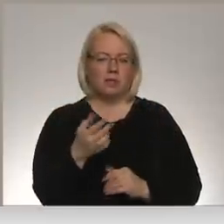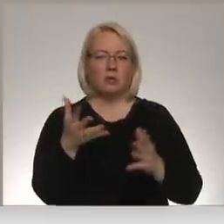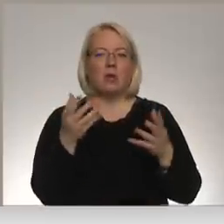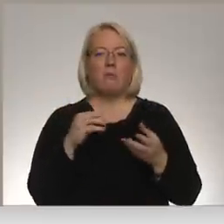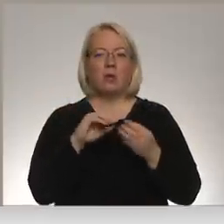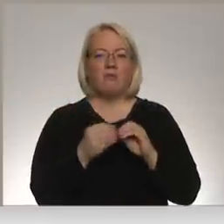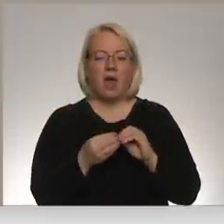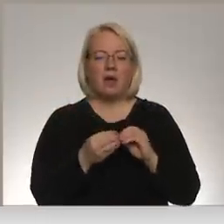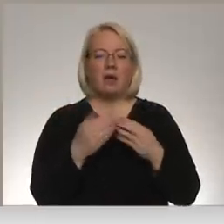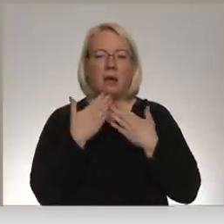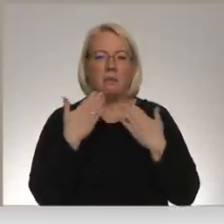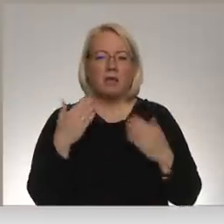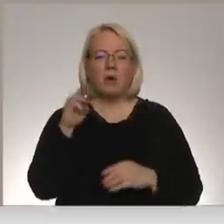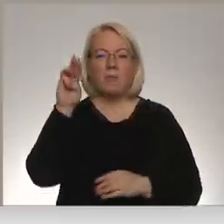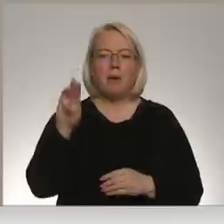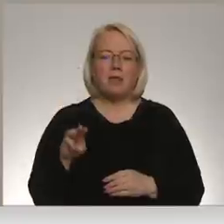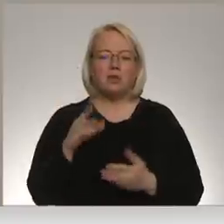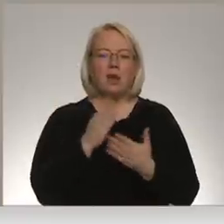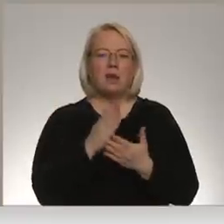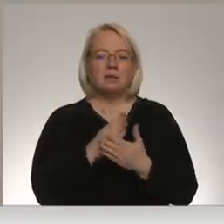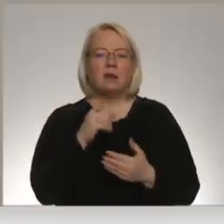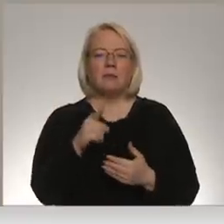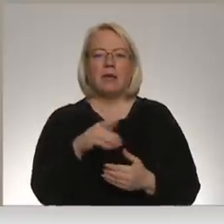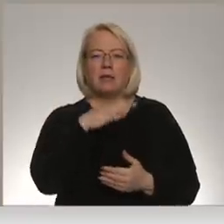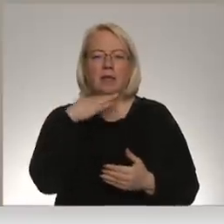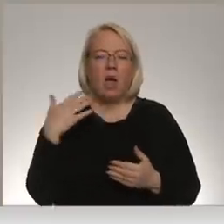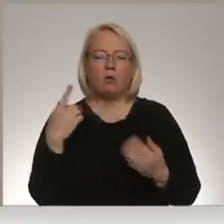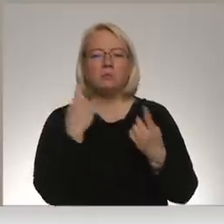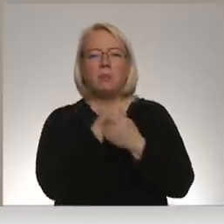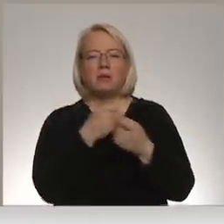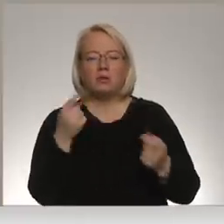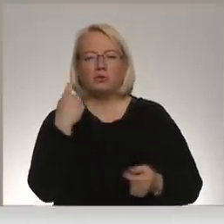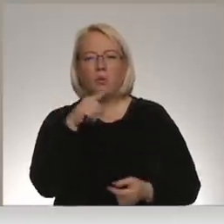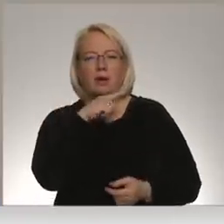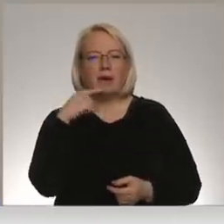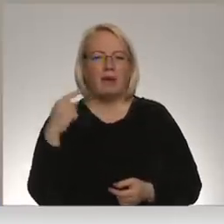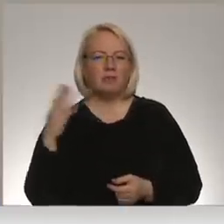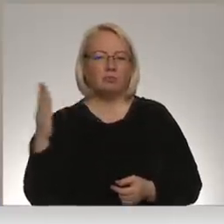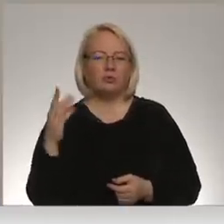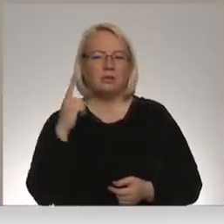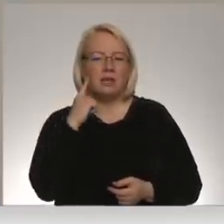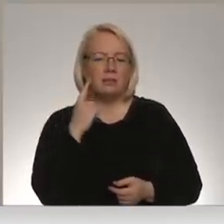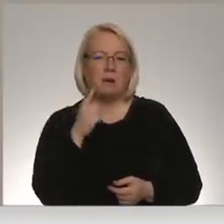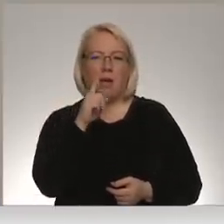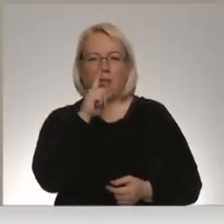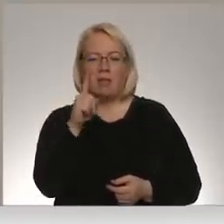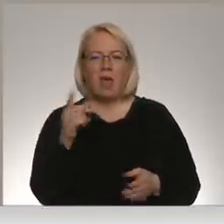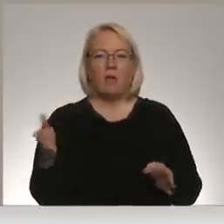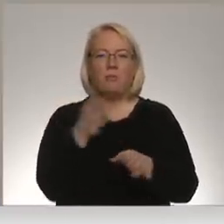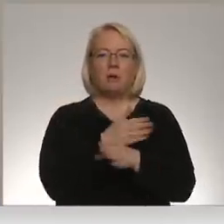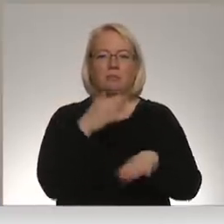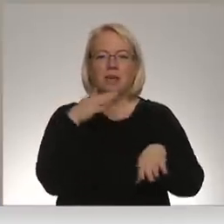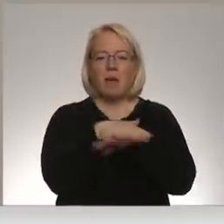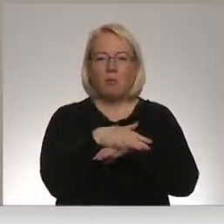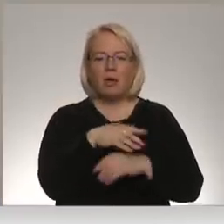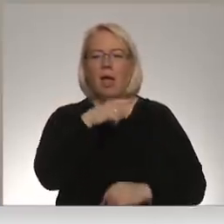ka pēdējos mēnešus mēs esam tik daudz dažādas paziņojumus no Krievijas puses dzirdējuši, sakot, tiksim, nedēļa pirms iebrukuma Ukrainā, kad